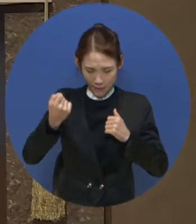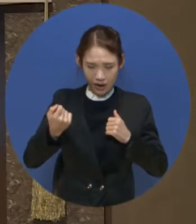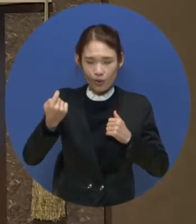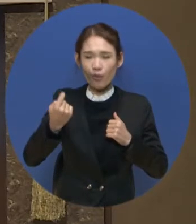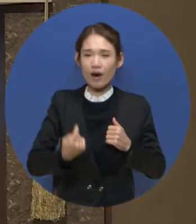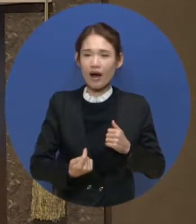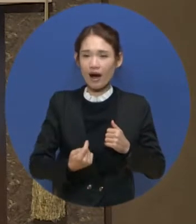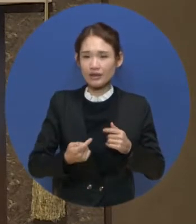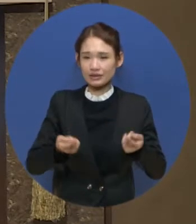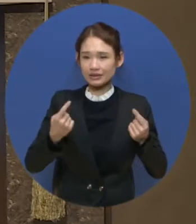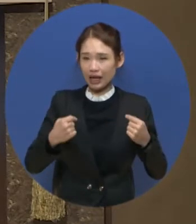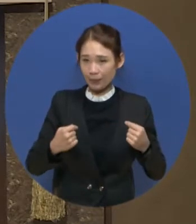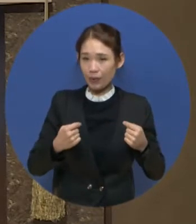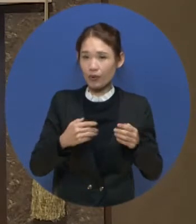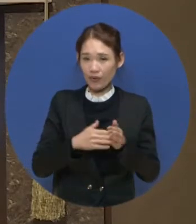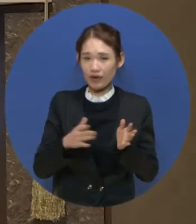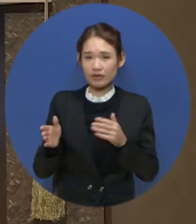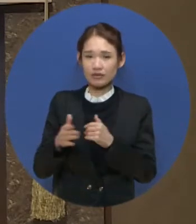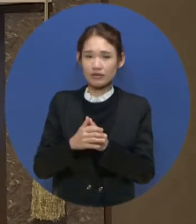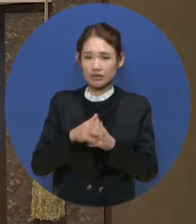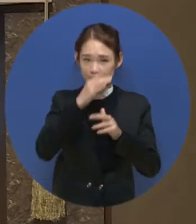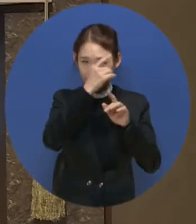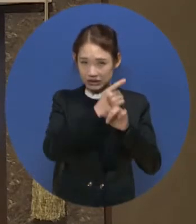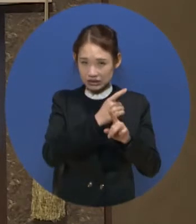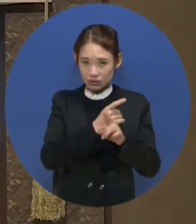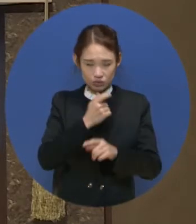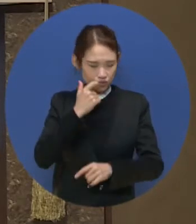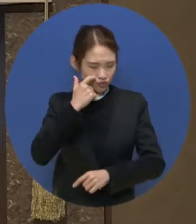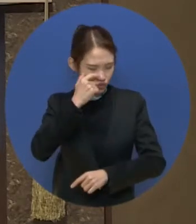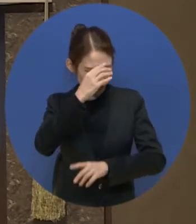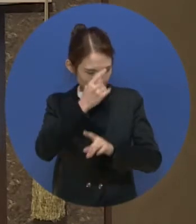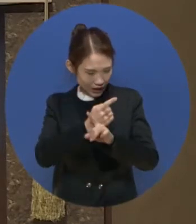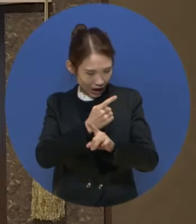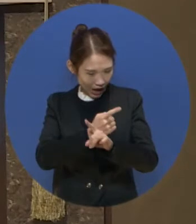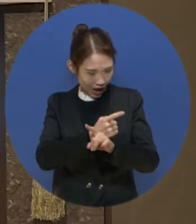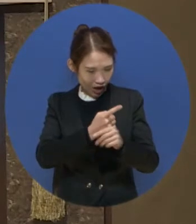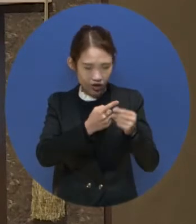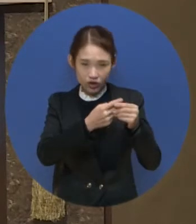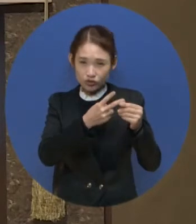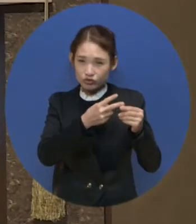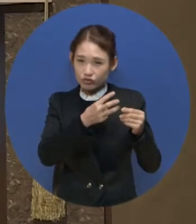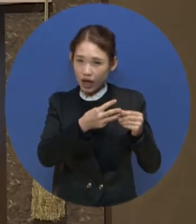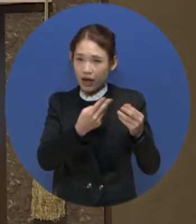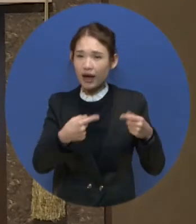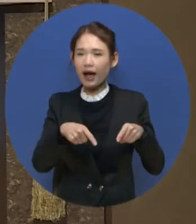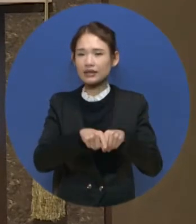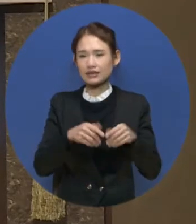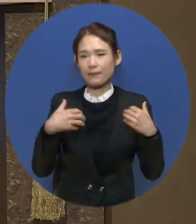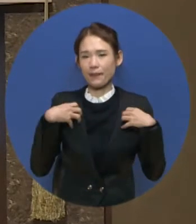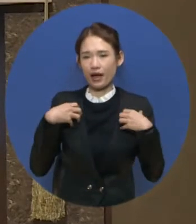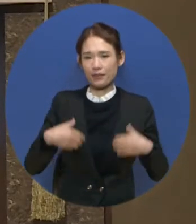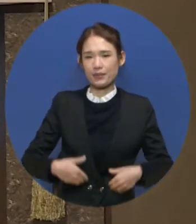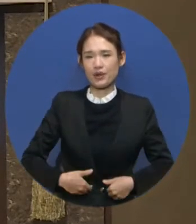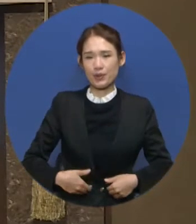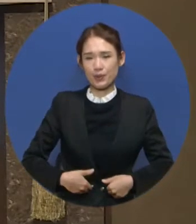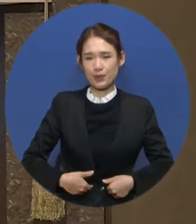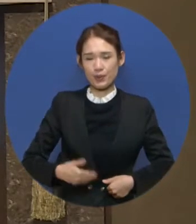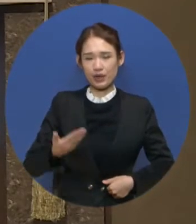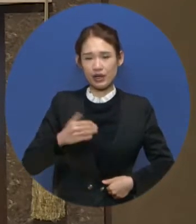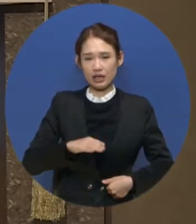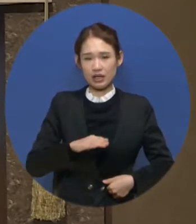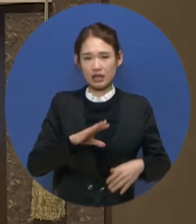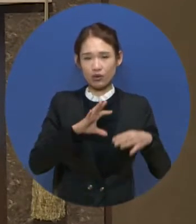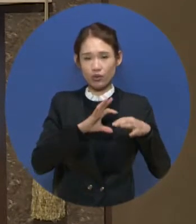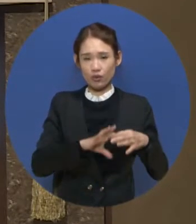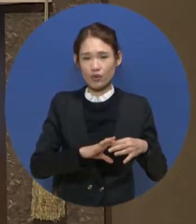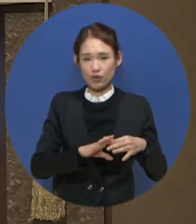그러면 치료와 또 유지 개선 이 세 가지를 같이 해야 되는데 그런 데 있어서는